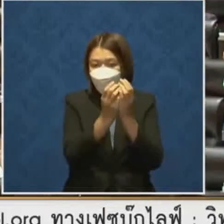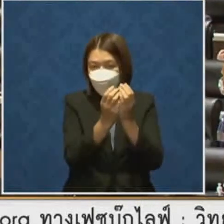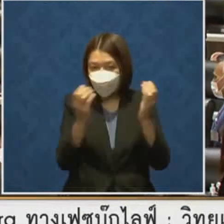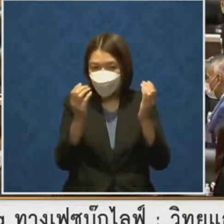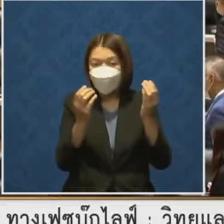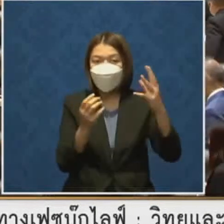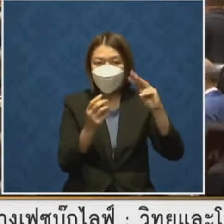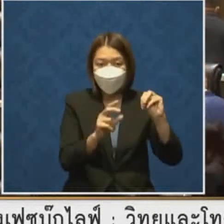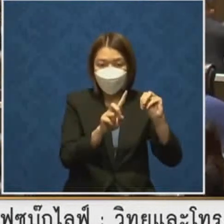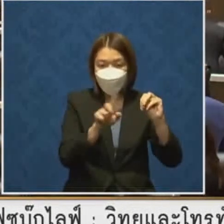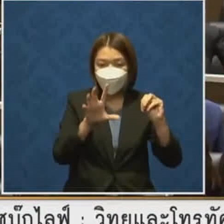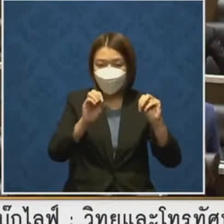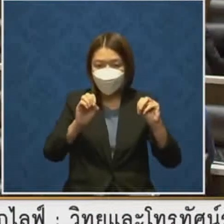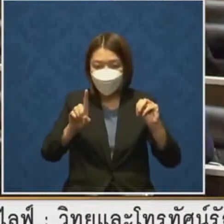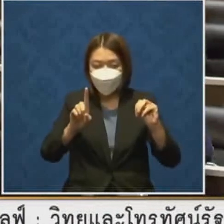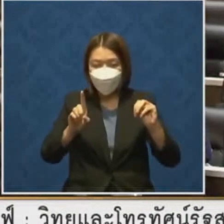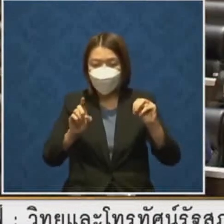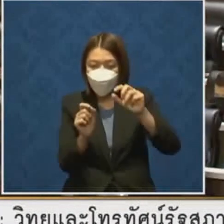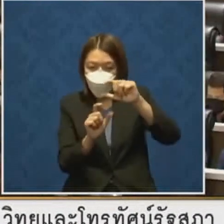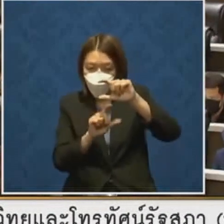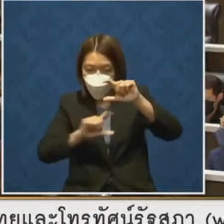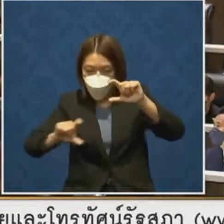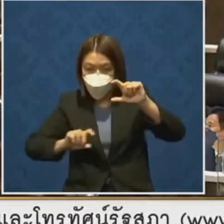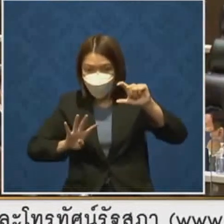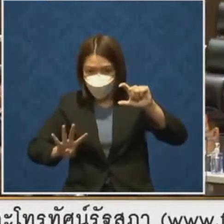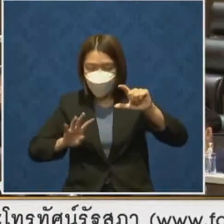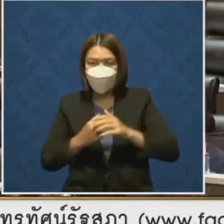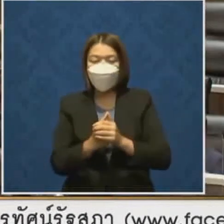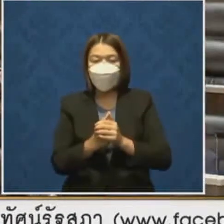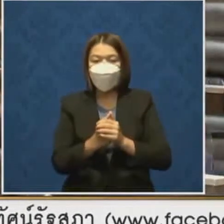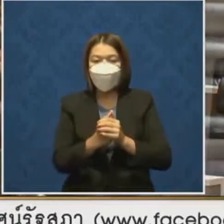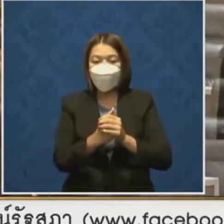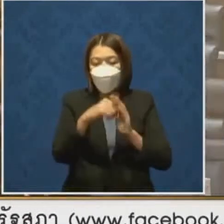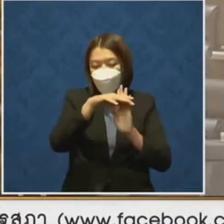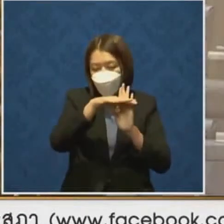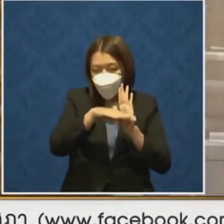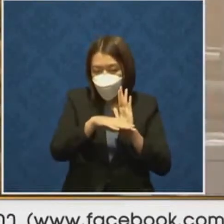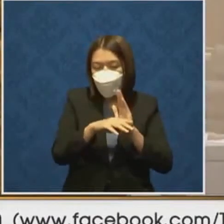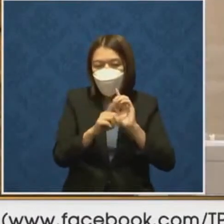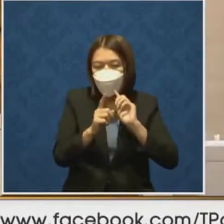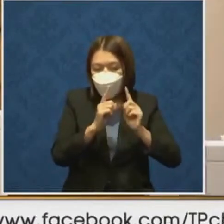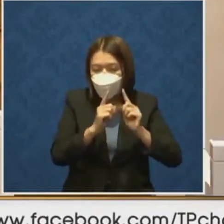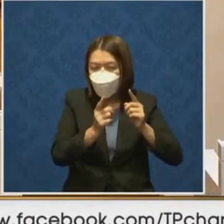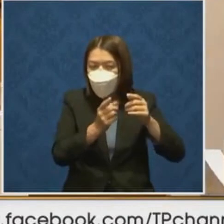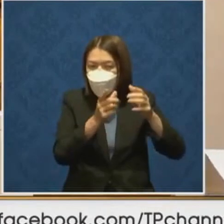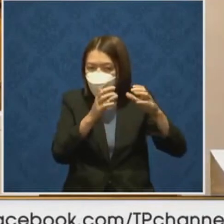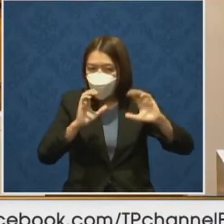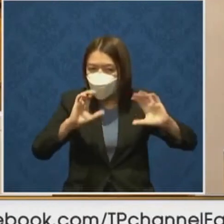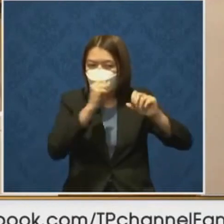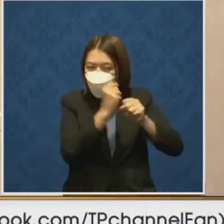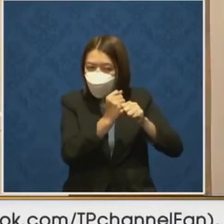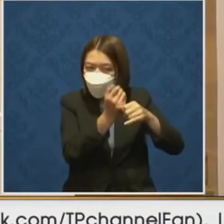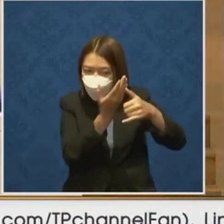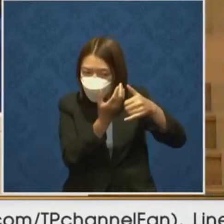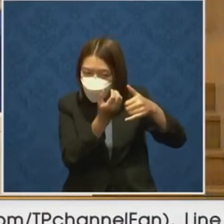พี่โสอย่างที่โหวตคู่ขนานนะคะนอกสภาเนี่ยคือคนที่ประชาชนที่โหวตคือร่วมลง